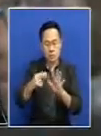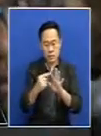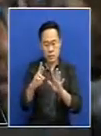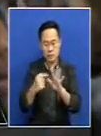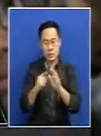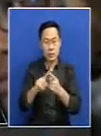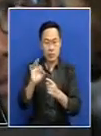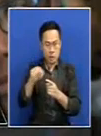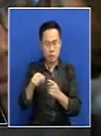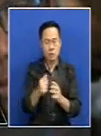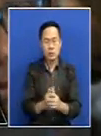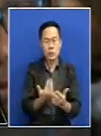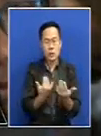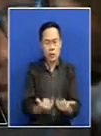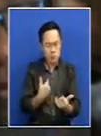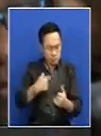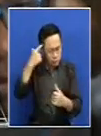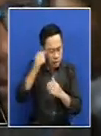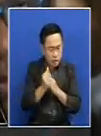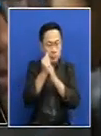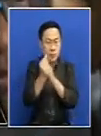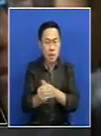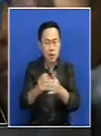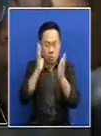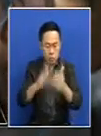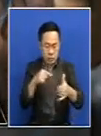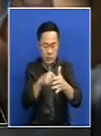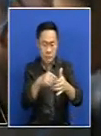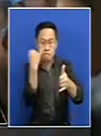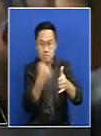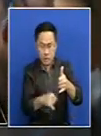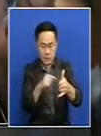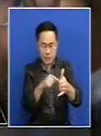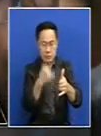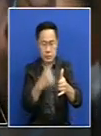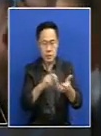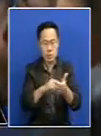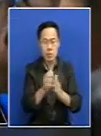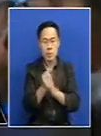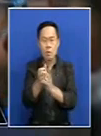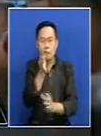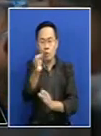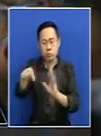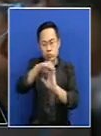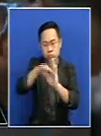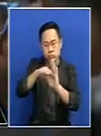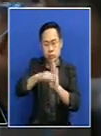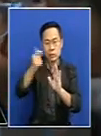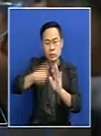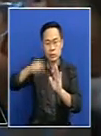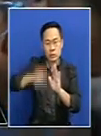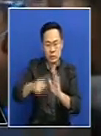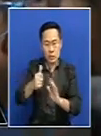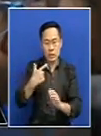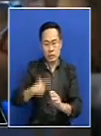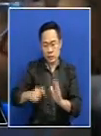เชื่อมั่นว่าเราสามารถที่จะนำผู้ต้องหานี้ไปสู่กระบวนการอื่นๆต่อไปคือไปถึงชั้น